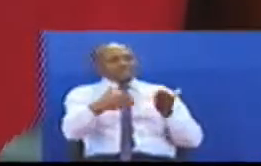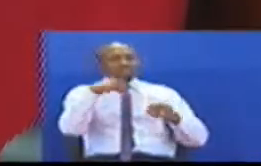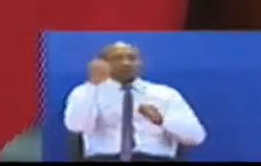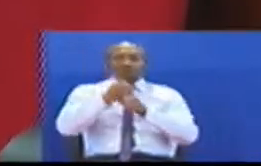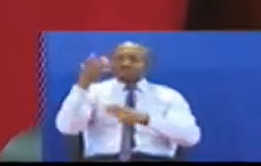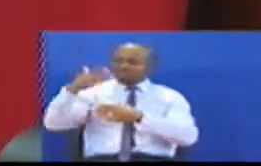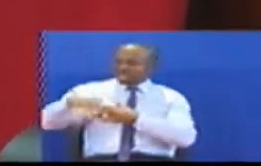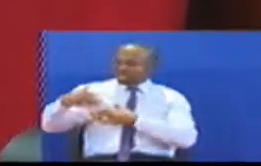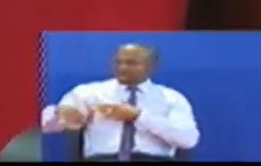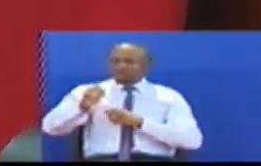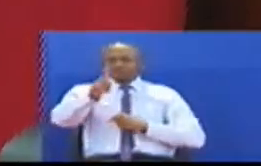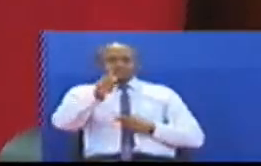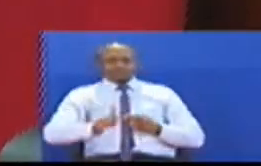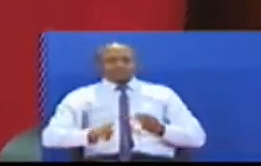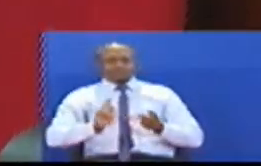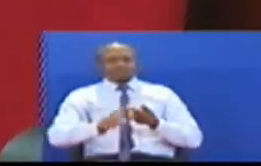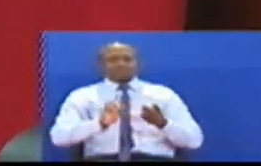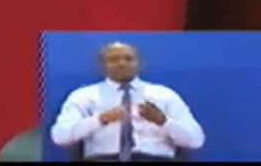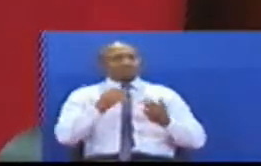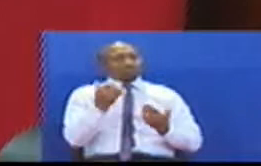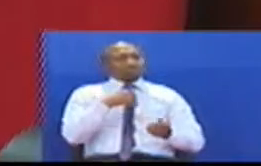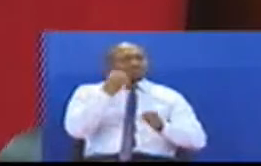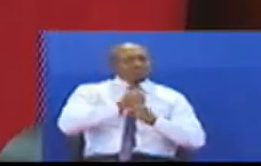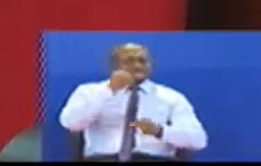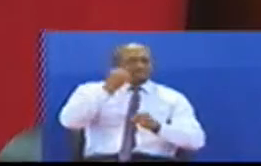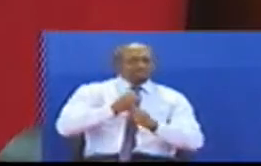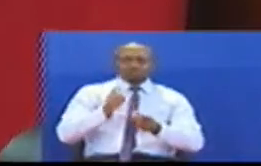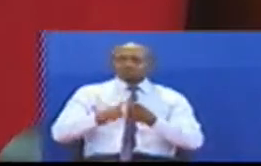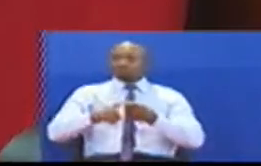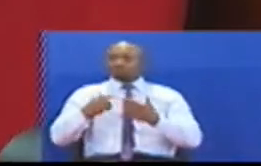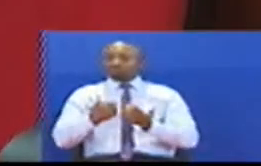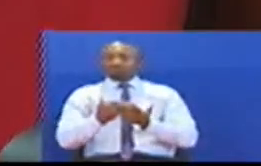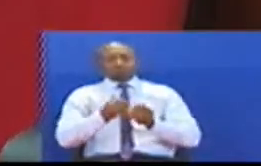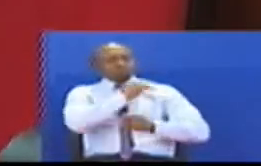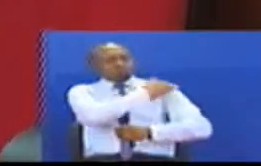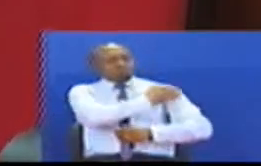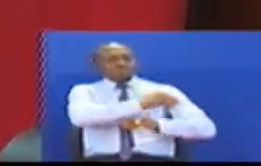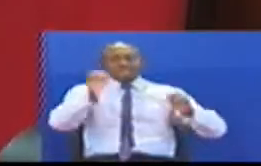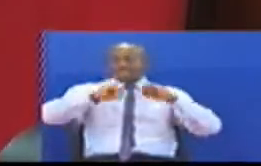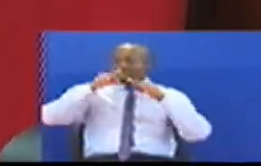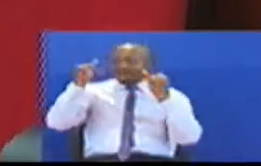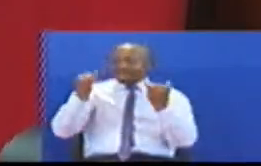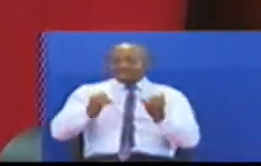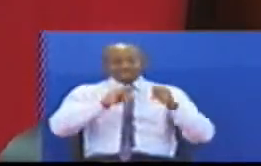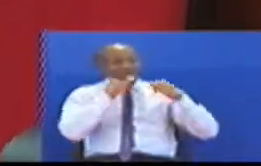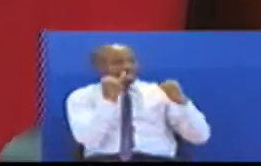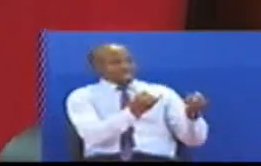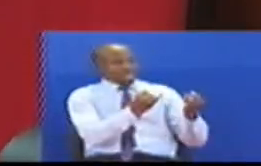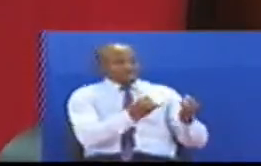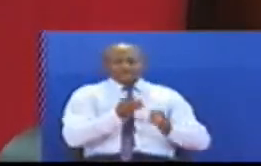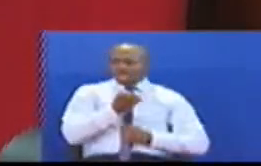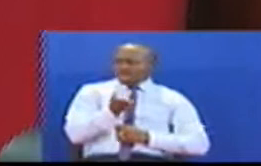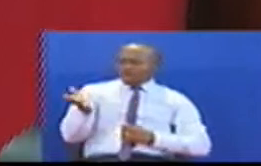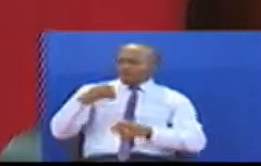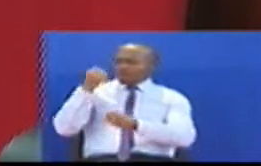wafanyabiashara ambao wamekuwa wakifanya kazi kwa kuzihudumia taasisi hizi, wafanya biashara hawa